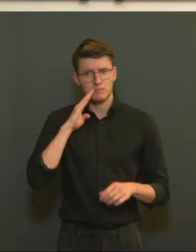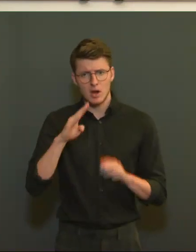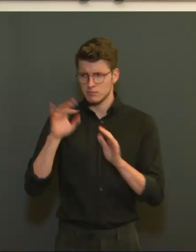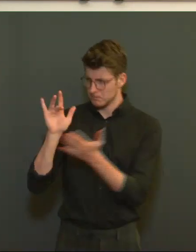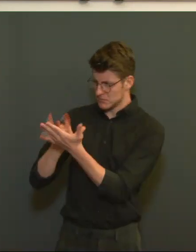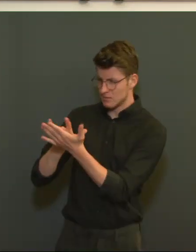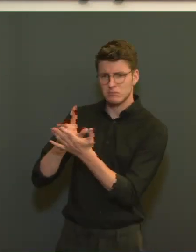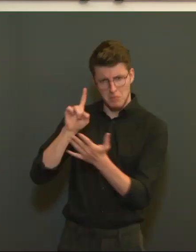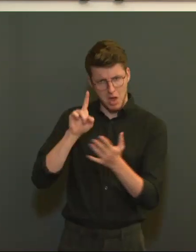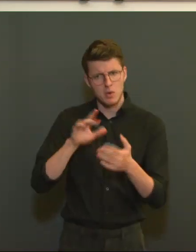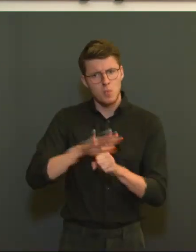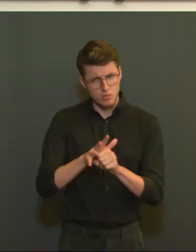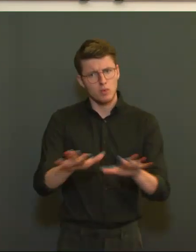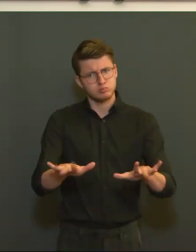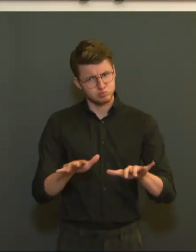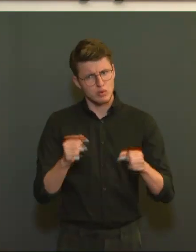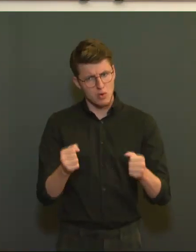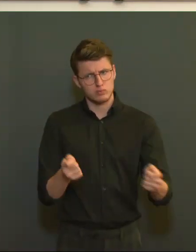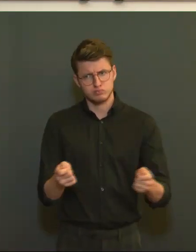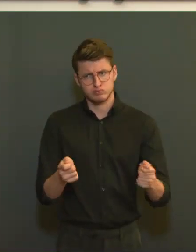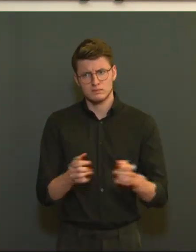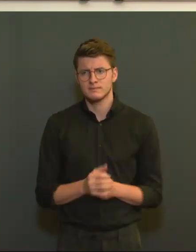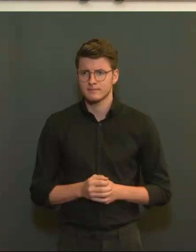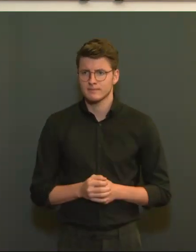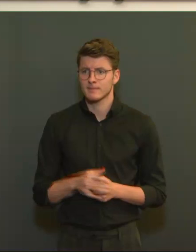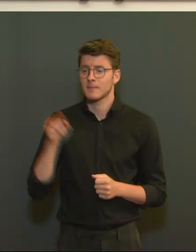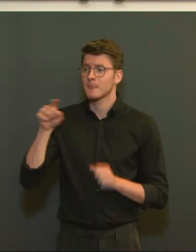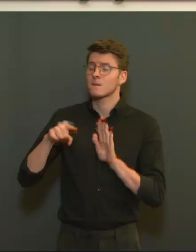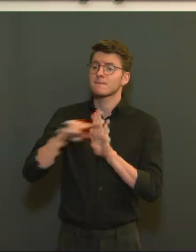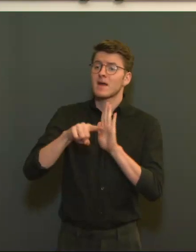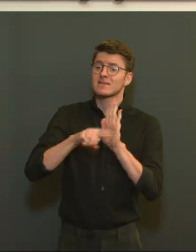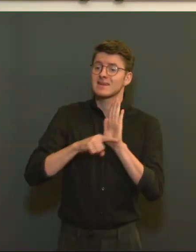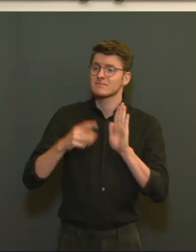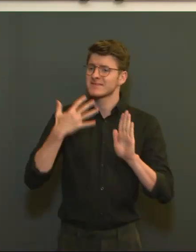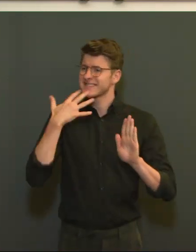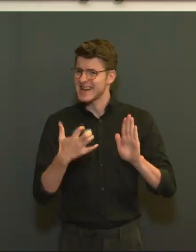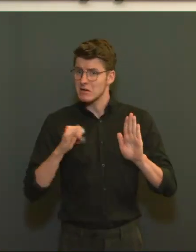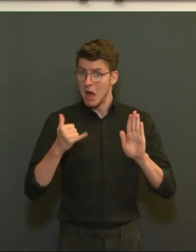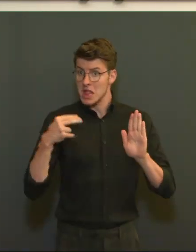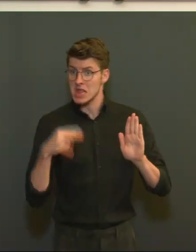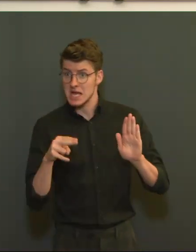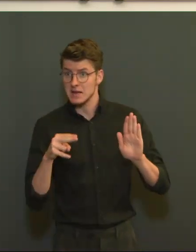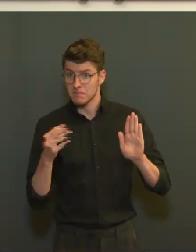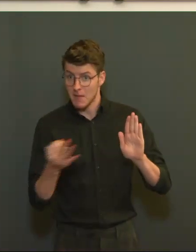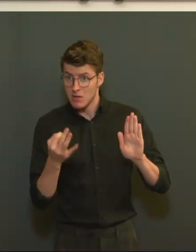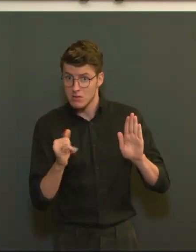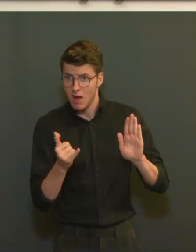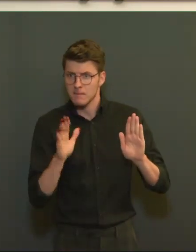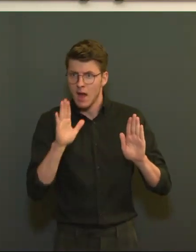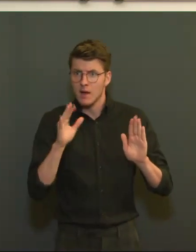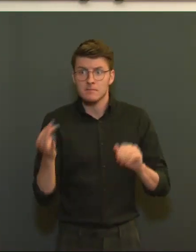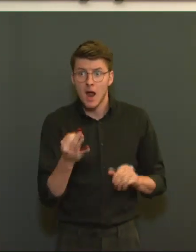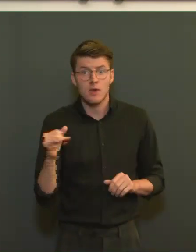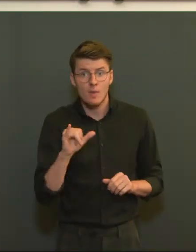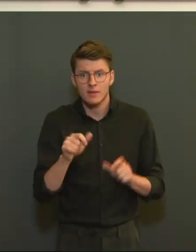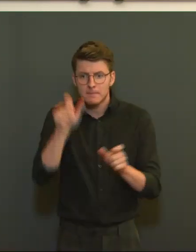Het gaat hem immers niet zozeer om de strengheid van de maatregelen die door de overheid opgelegd worden, maar vooral ook om het vertrouwen en de wil